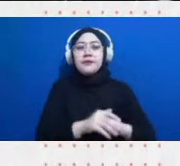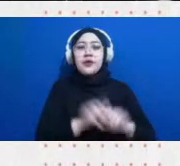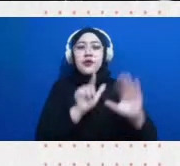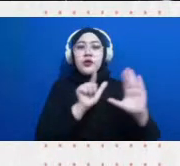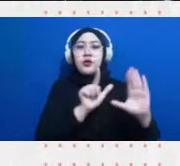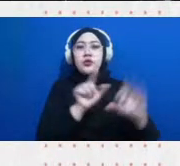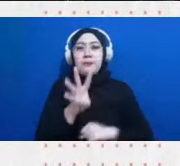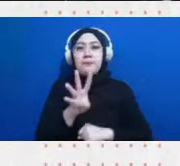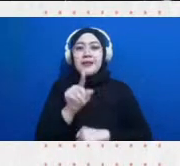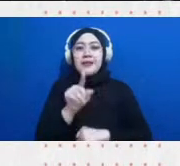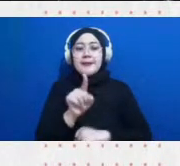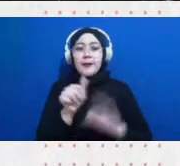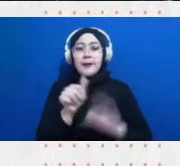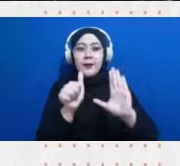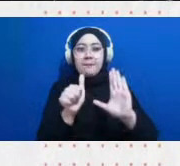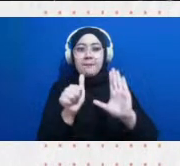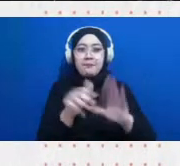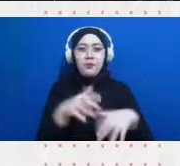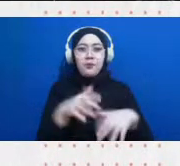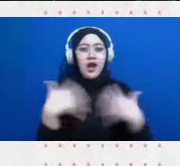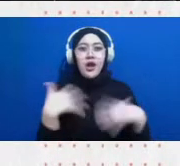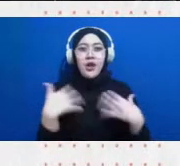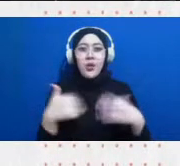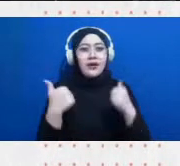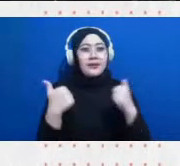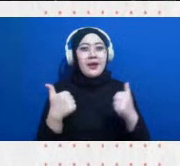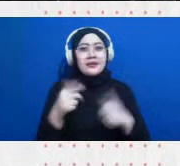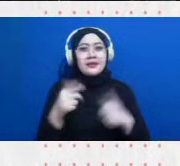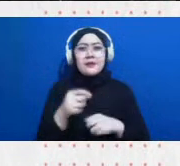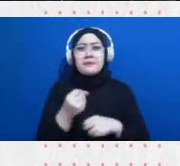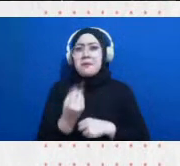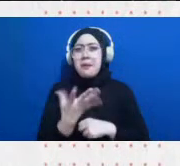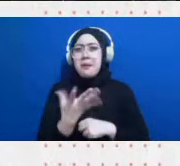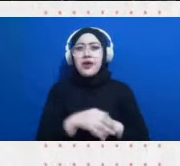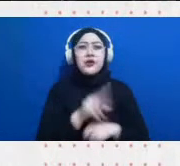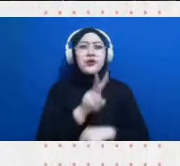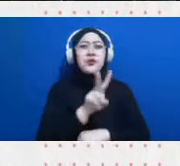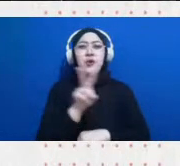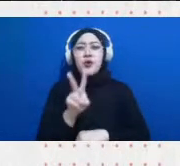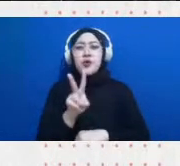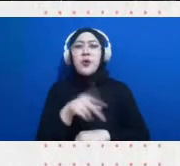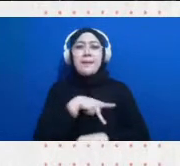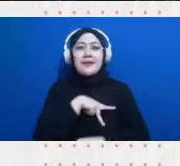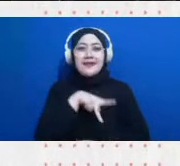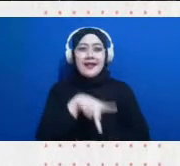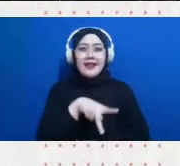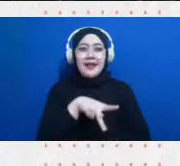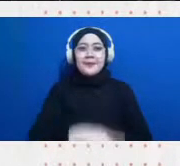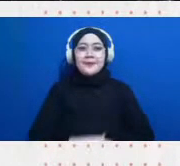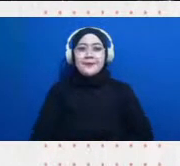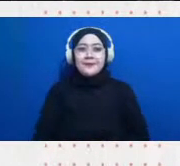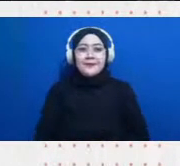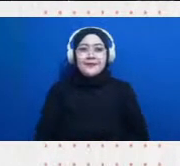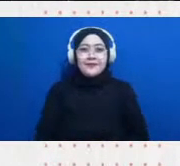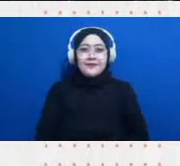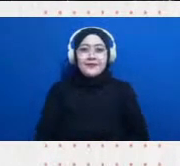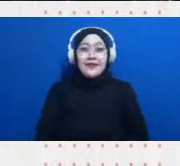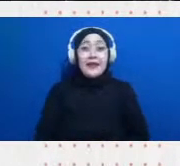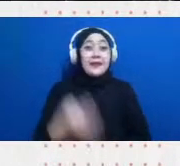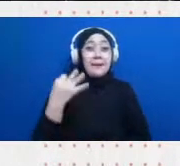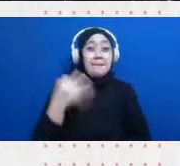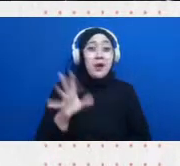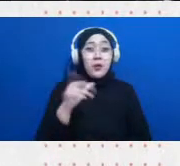7197416. Luar biasa nih, sudah banyak. Ada berapa peserta ya? 22 peserta. Yang terbaru ada